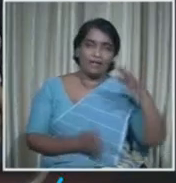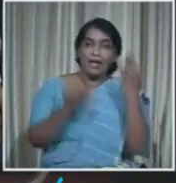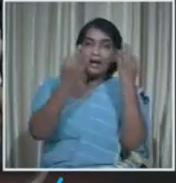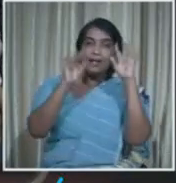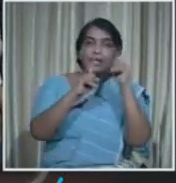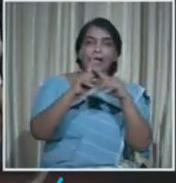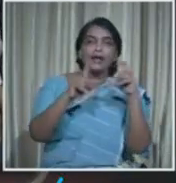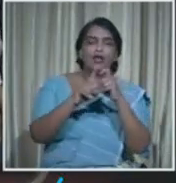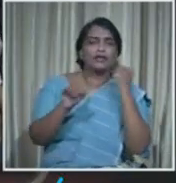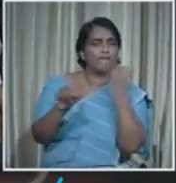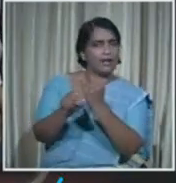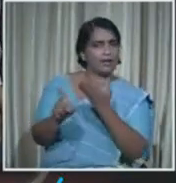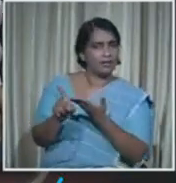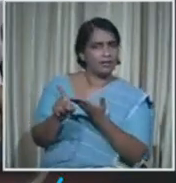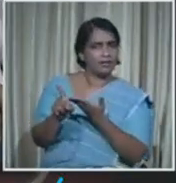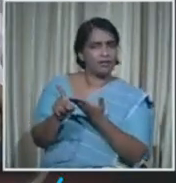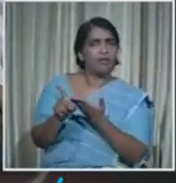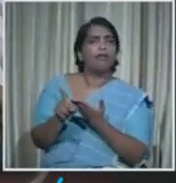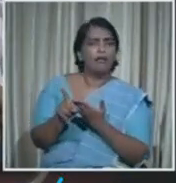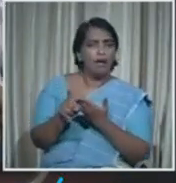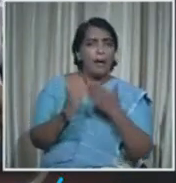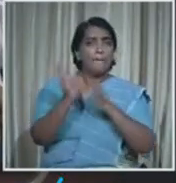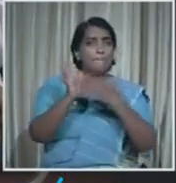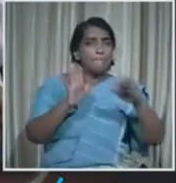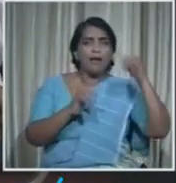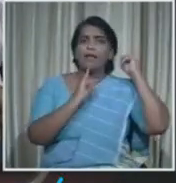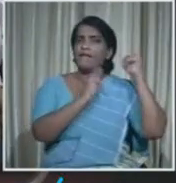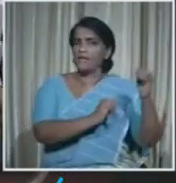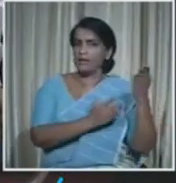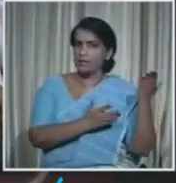වැරදි එහෙනම් මහවැලිය වැරදි